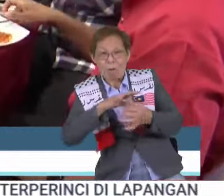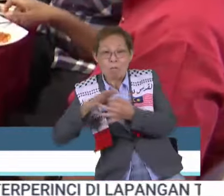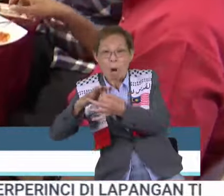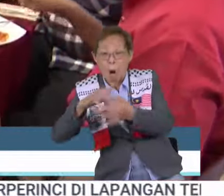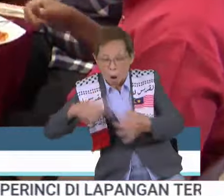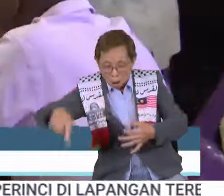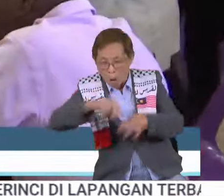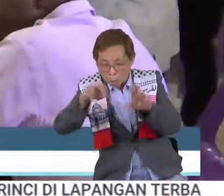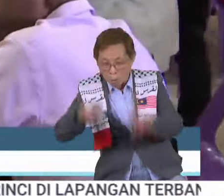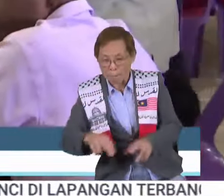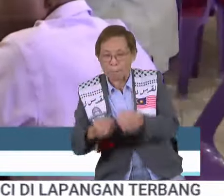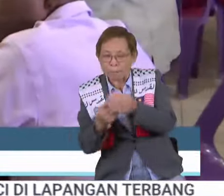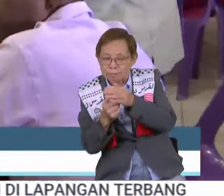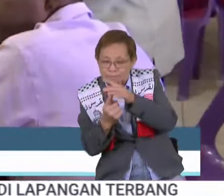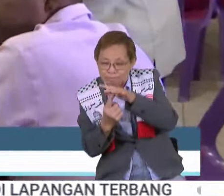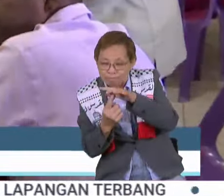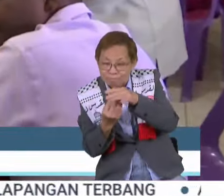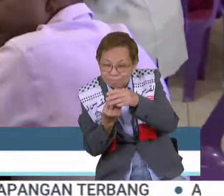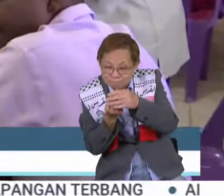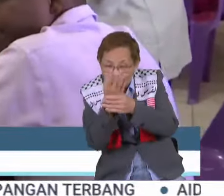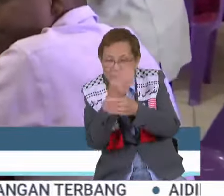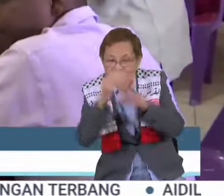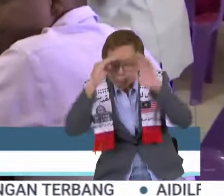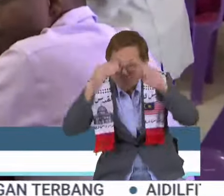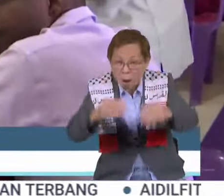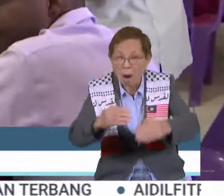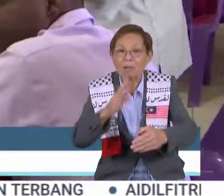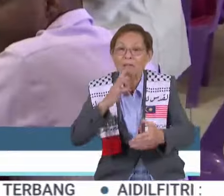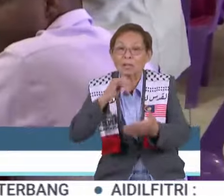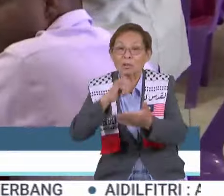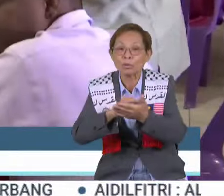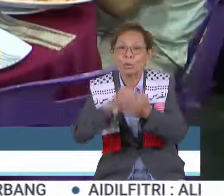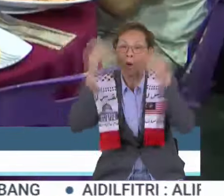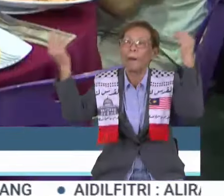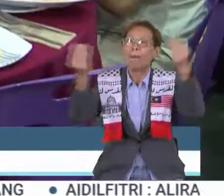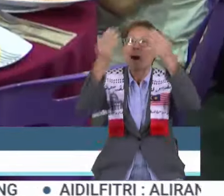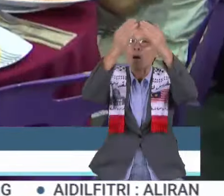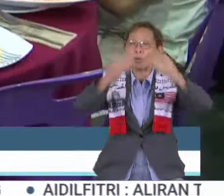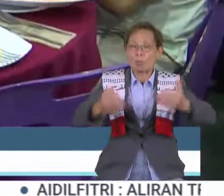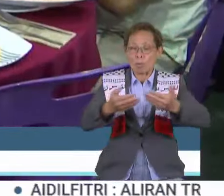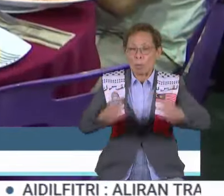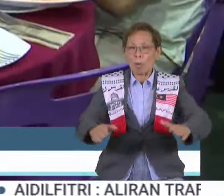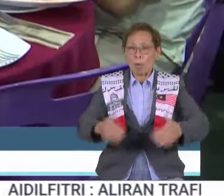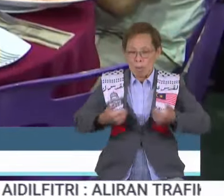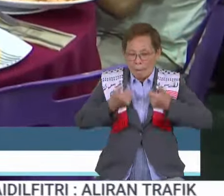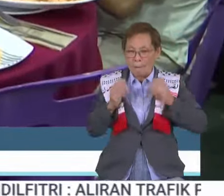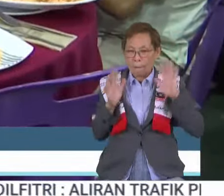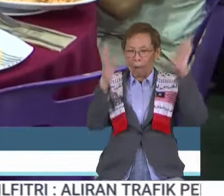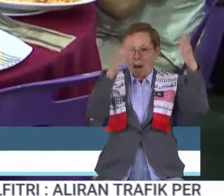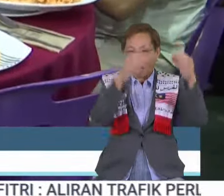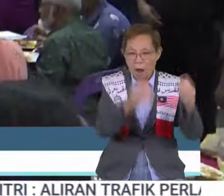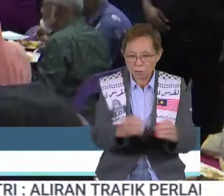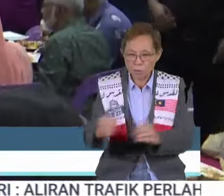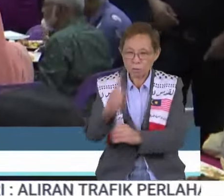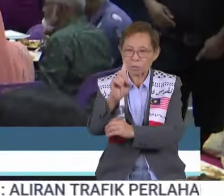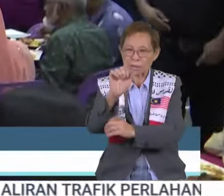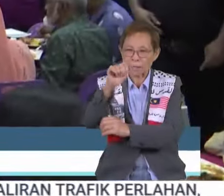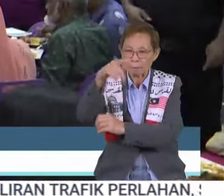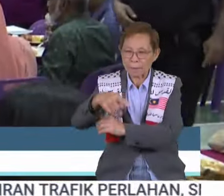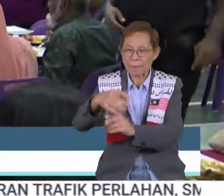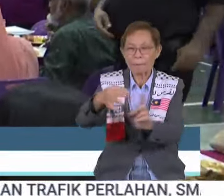perlu disemai dan diberi perhatian. Beliau berkata demikian pada Majlis Rumah Terbuka Aidilfitri anjuran DAP